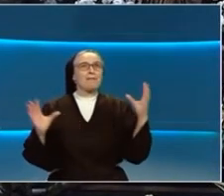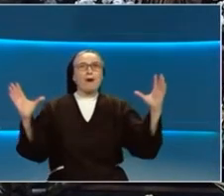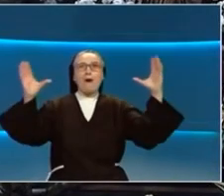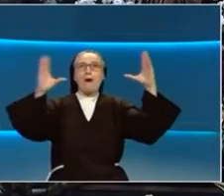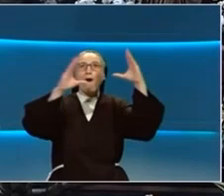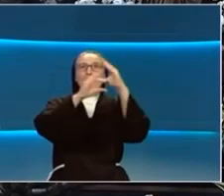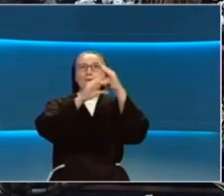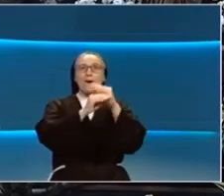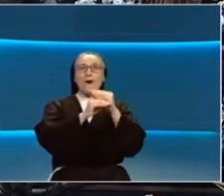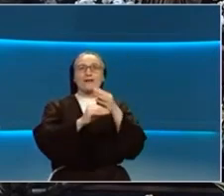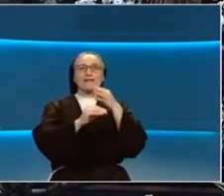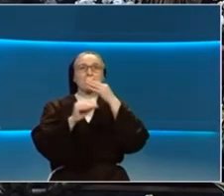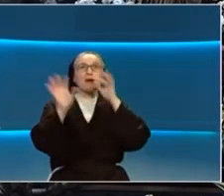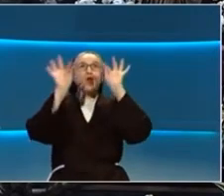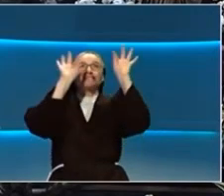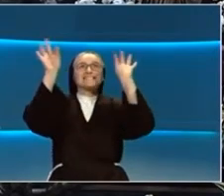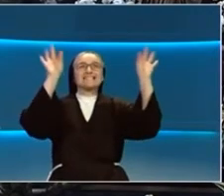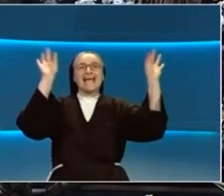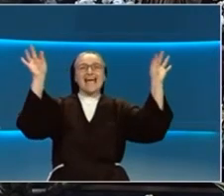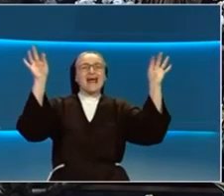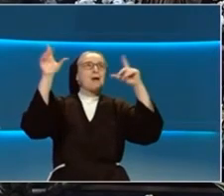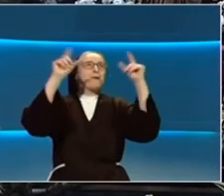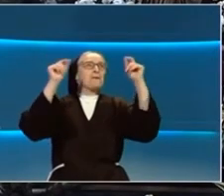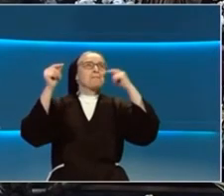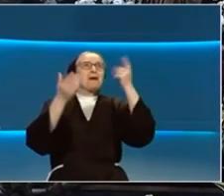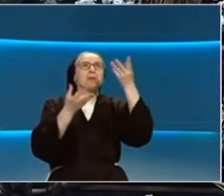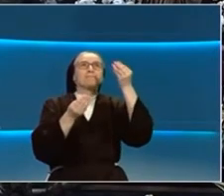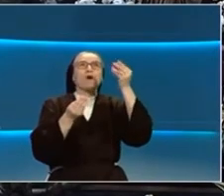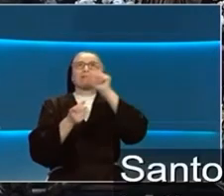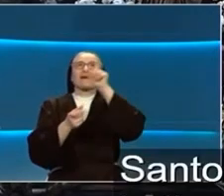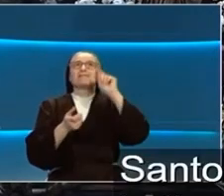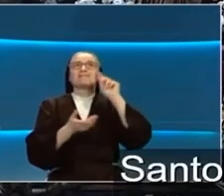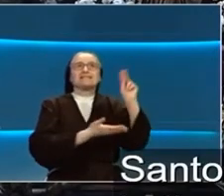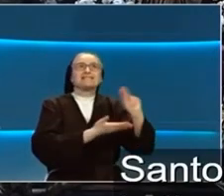별이 빛나는 밤의 아름다움을 노래하고 떠올렸습니다.